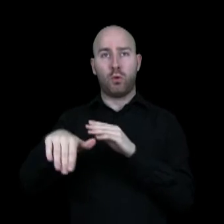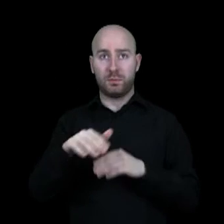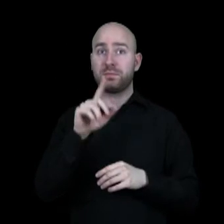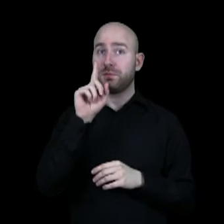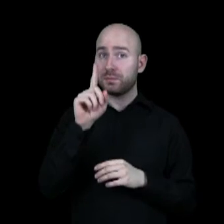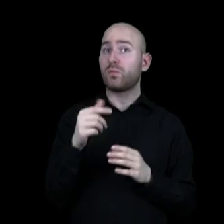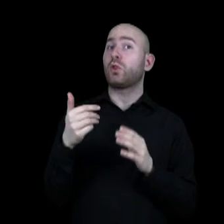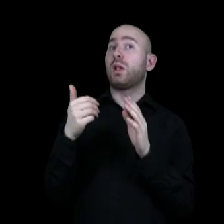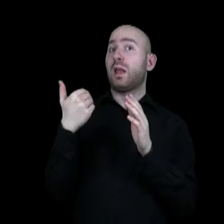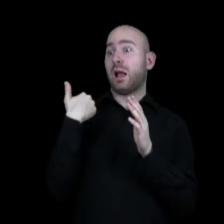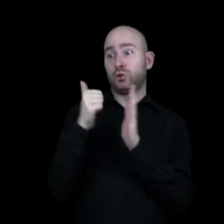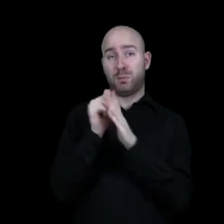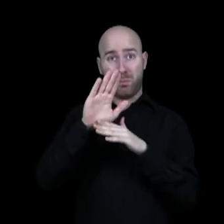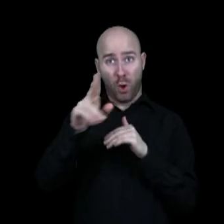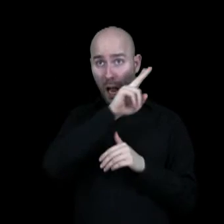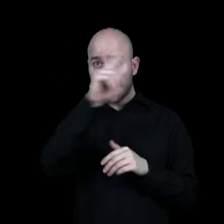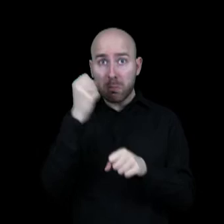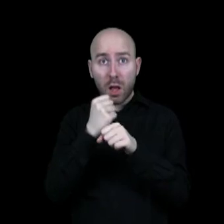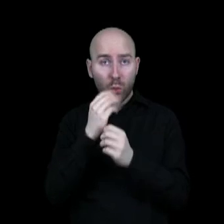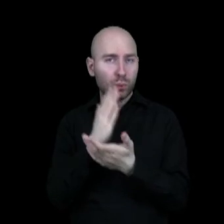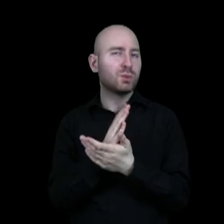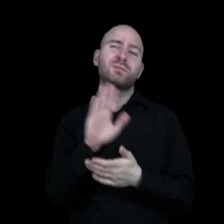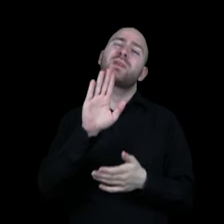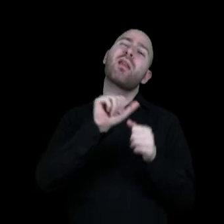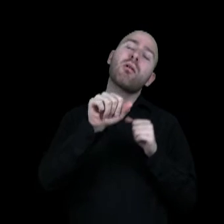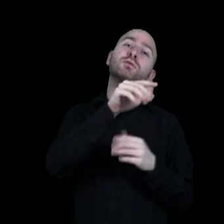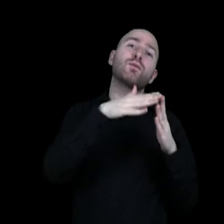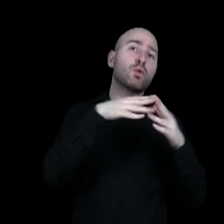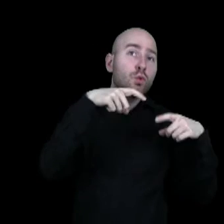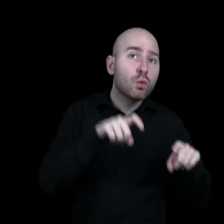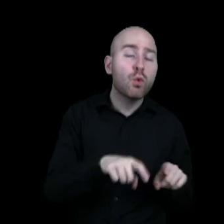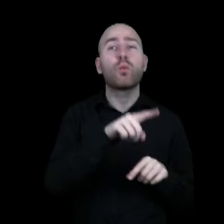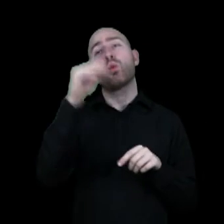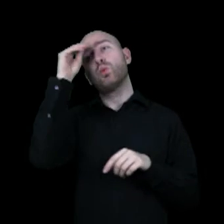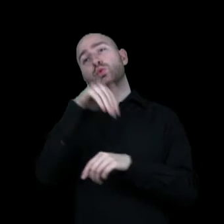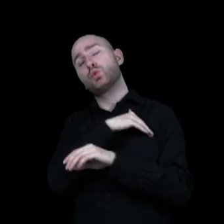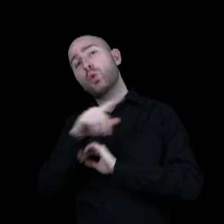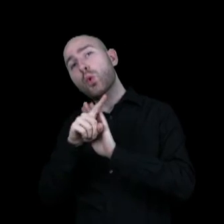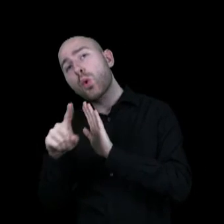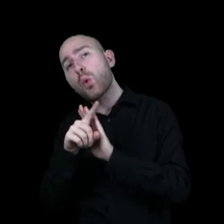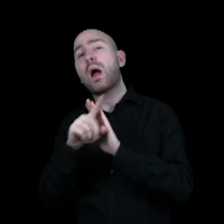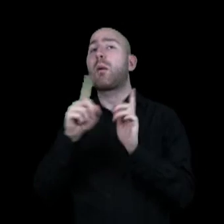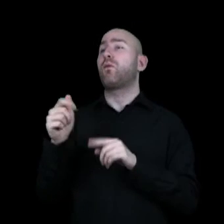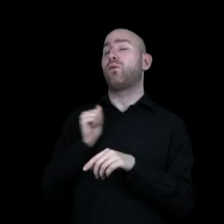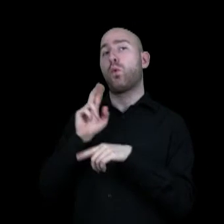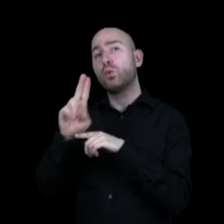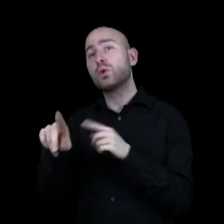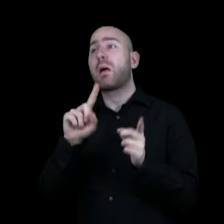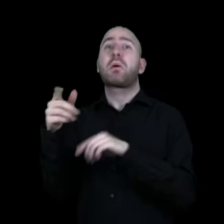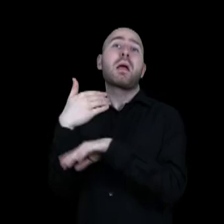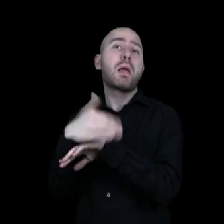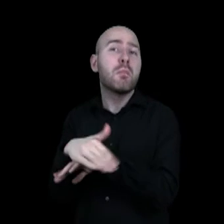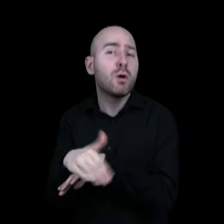więcej 237 milionów ludzi w Stanach Zjednoczonych tutaj też mamy podzbiór